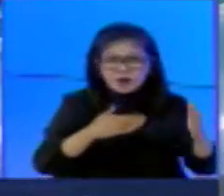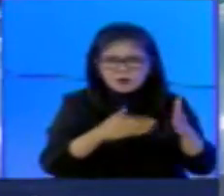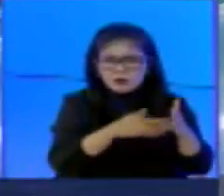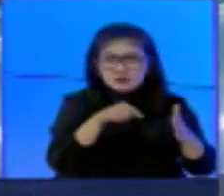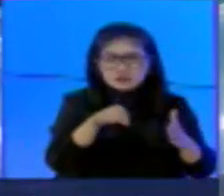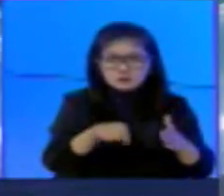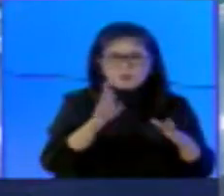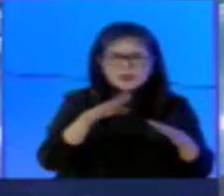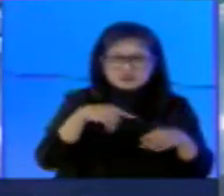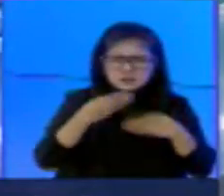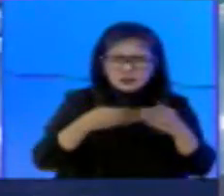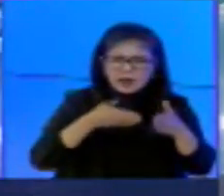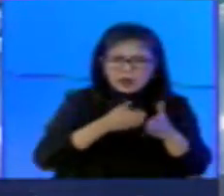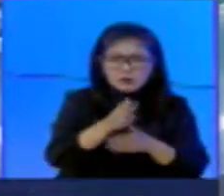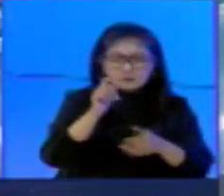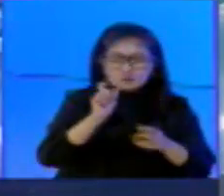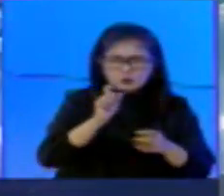melewati berbagai penelitian.